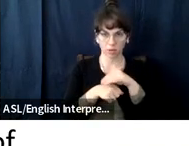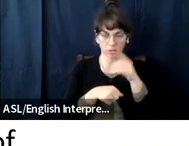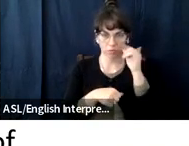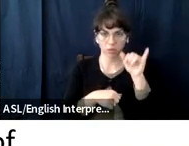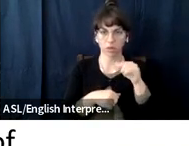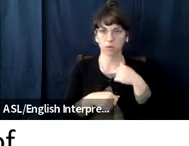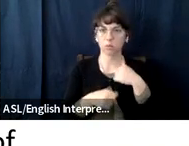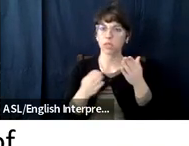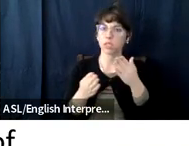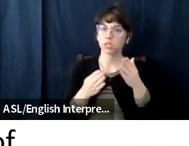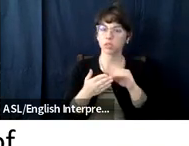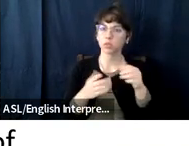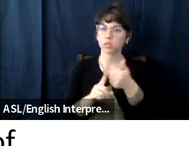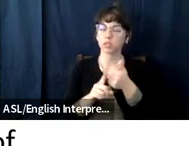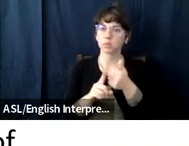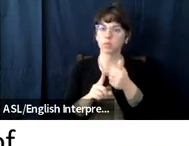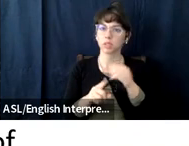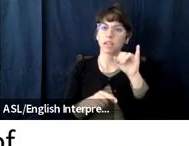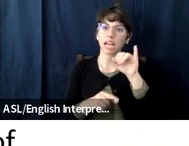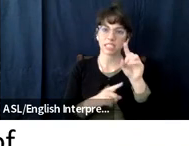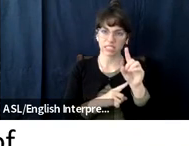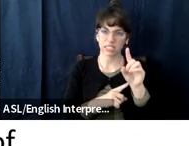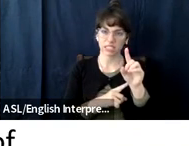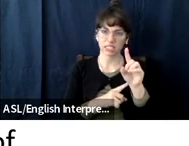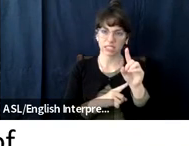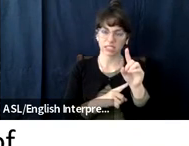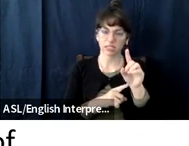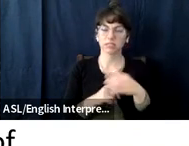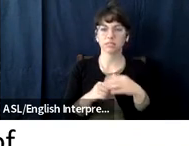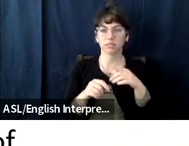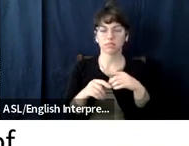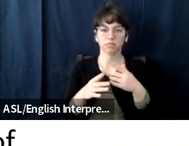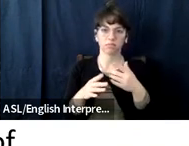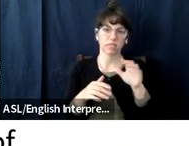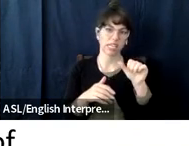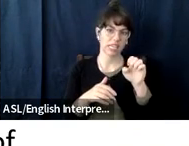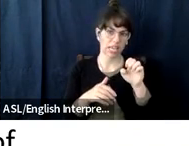into intellectual disabilities, and on a case by case basis.